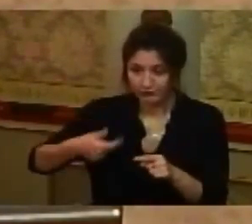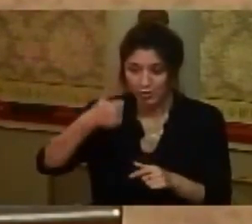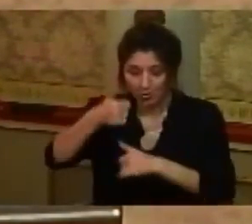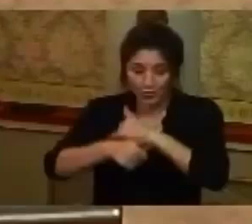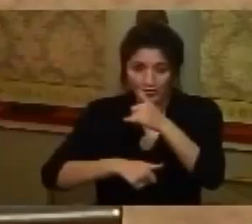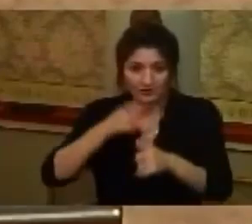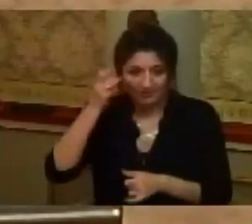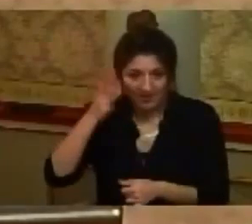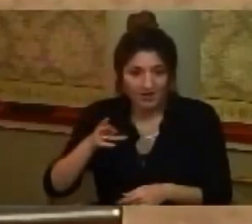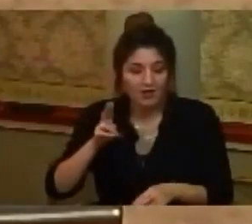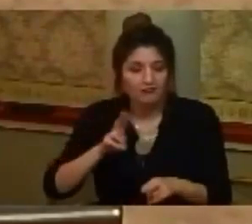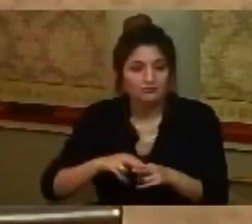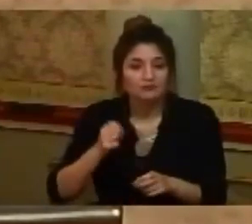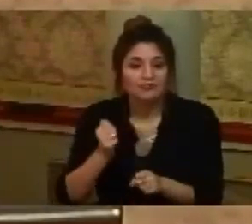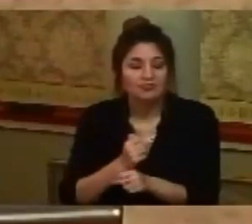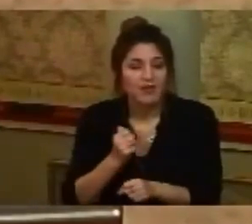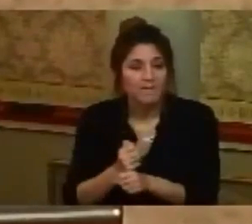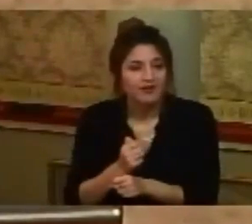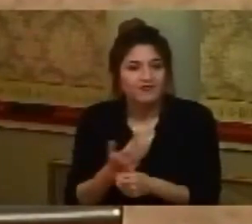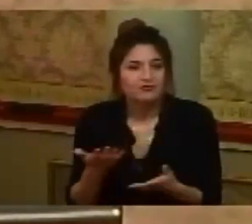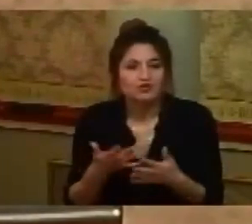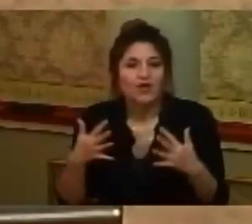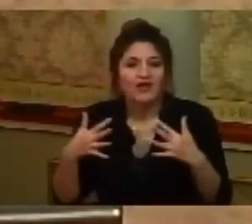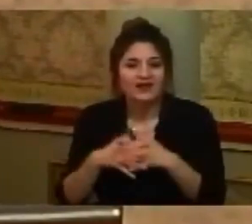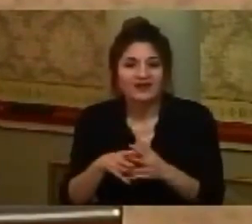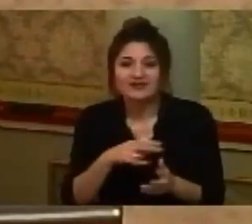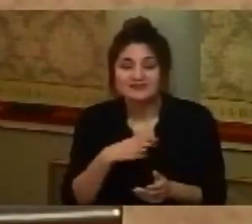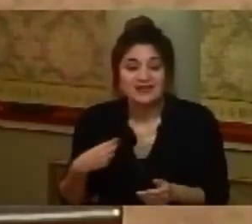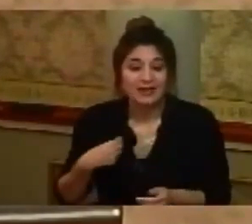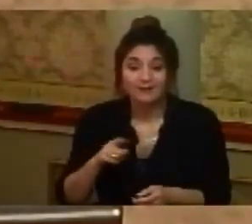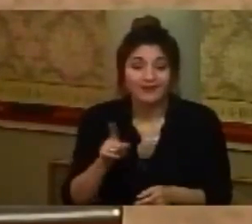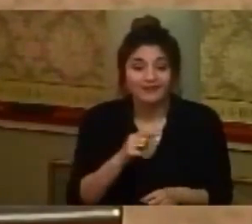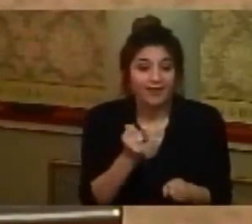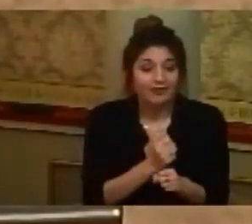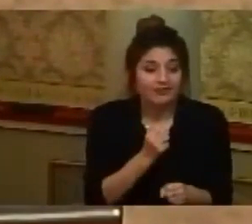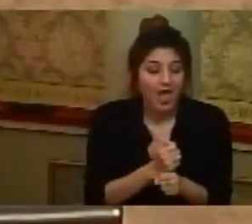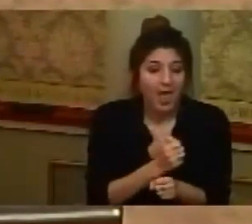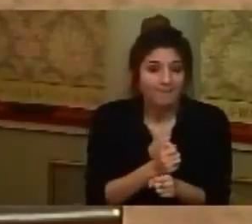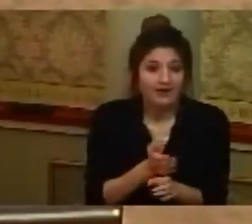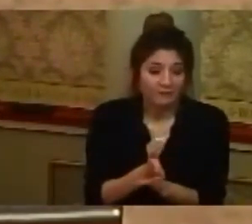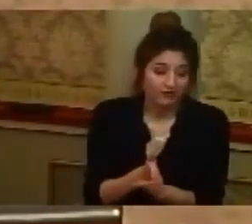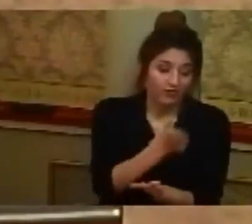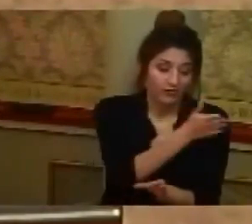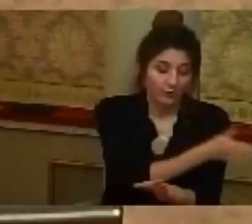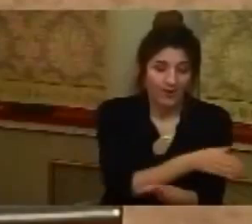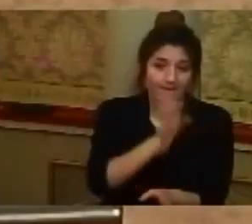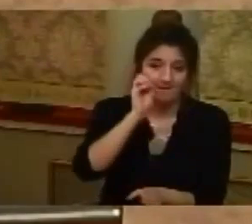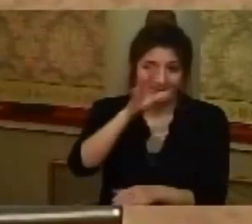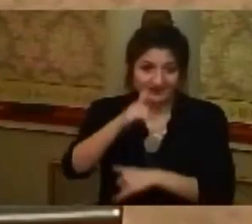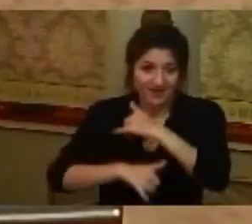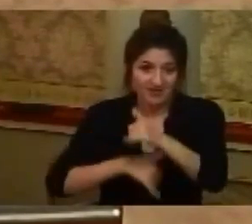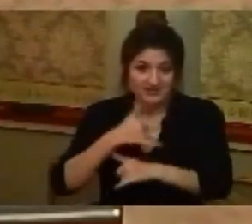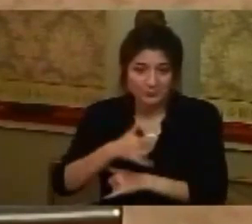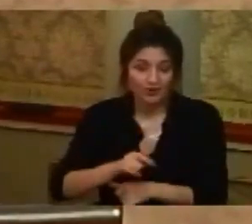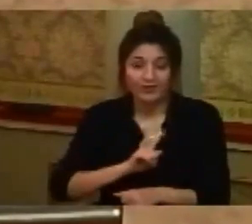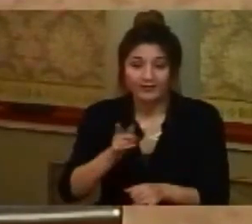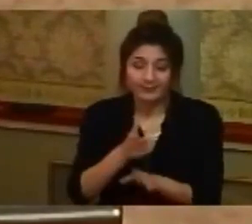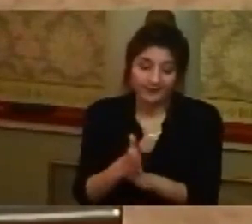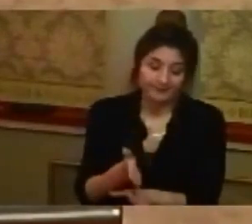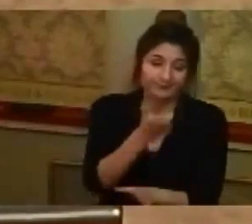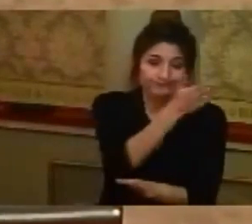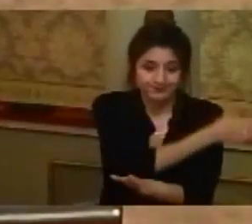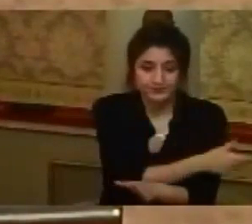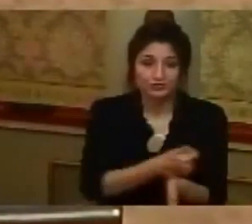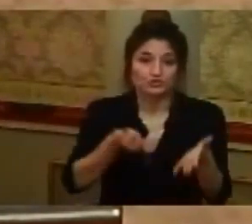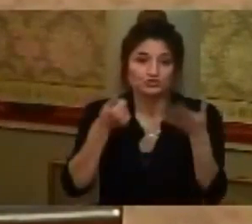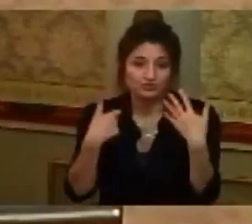i da ćemo izvesti nešto što Grad Zagreb nije izveo niti u proteklih 15 godina, niti u proteklih 60 godina,